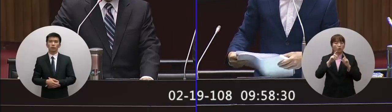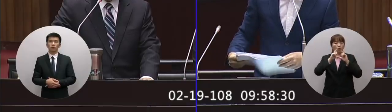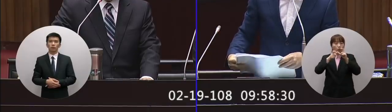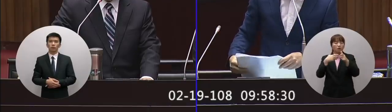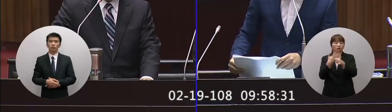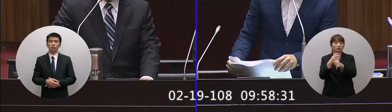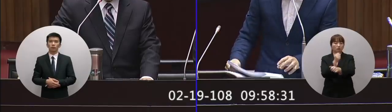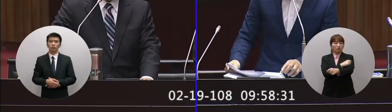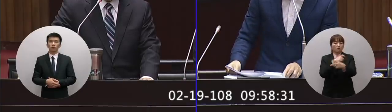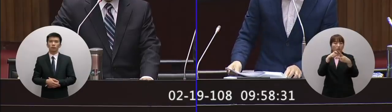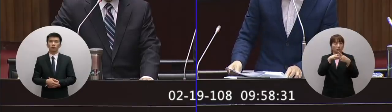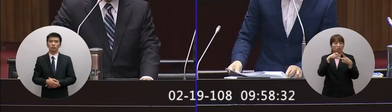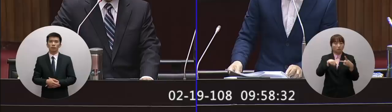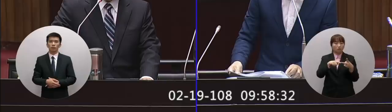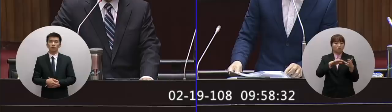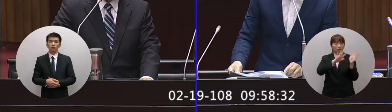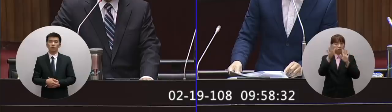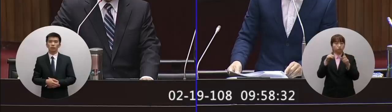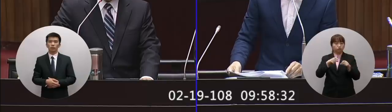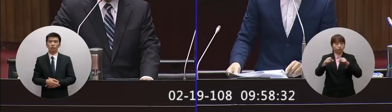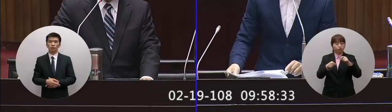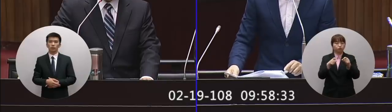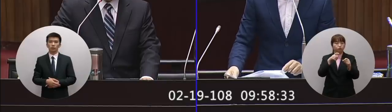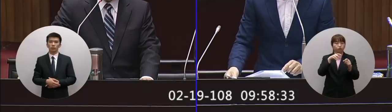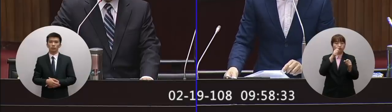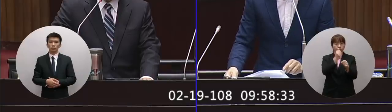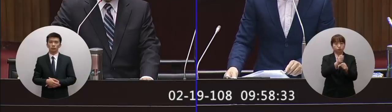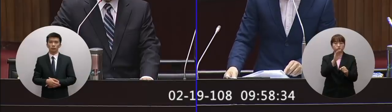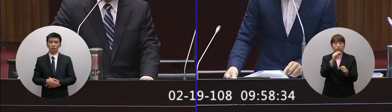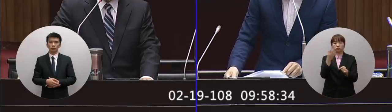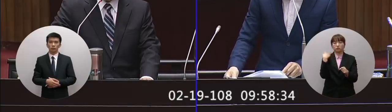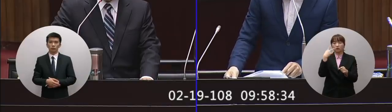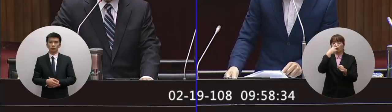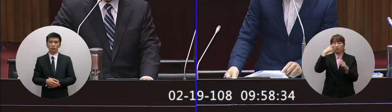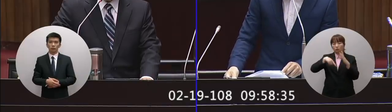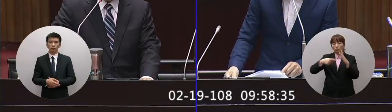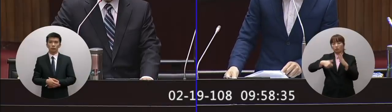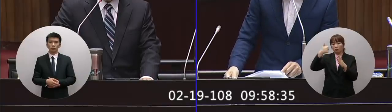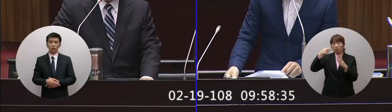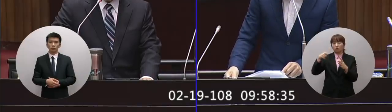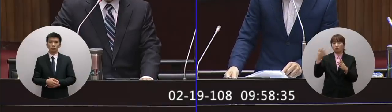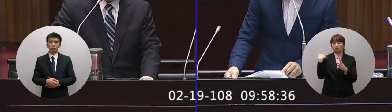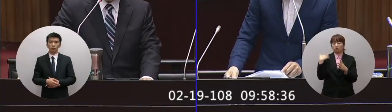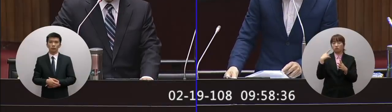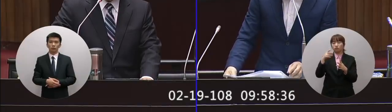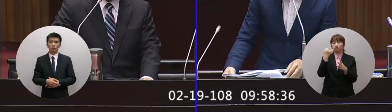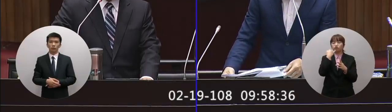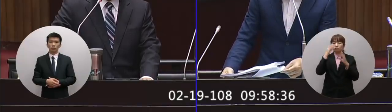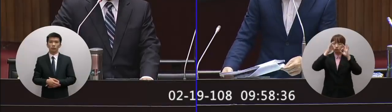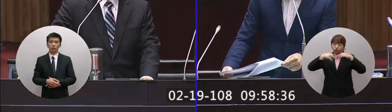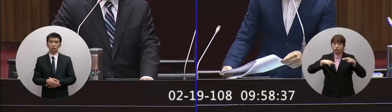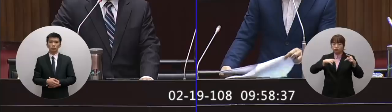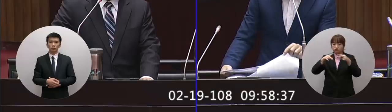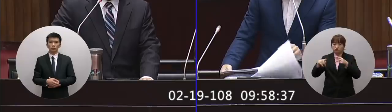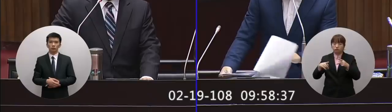工吧。有没有往这方面去想？有没有方向去？当时赖院长说要全 可以检讨，可以